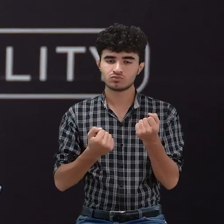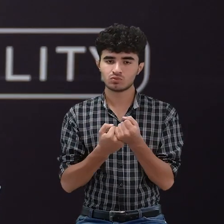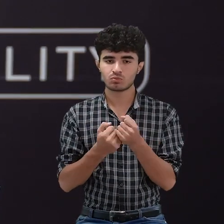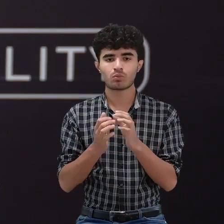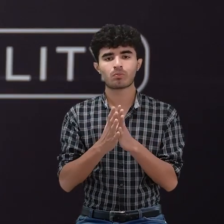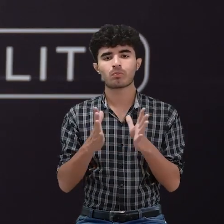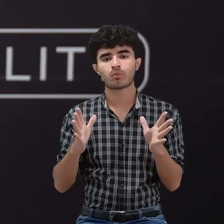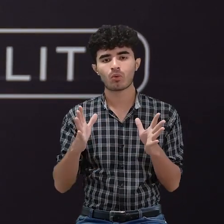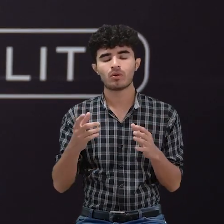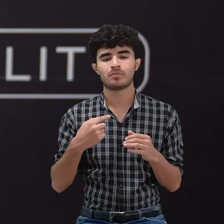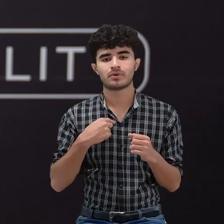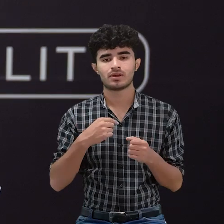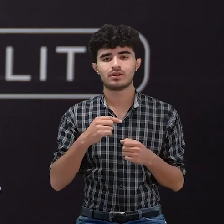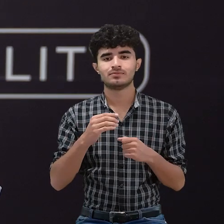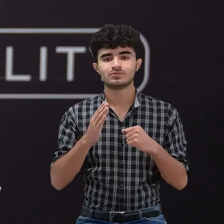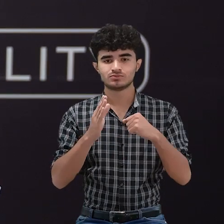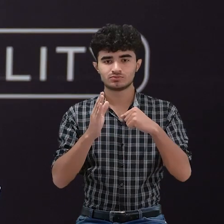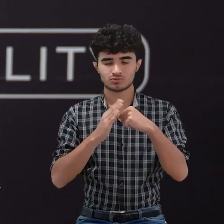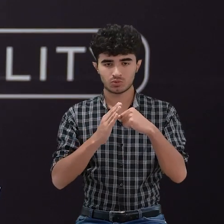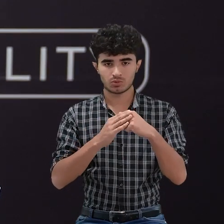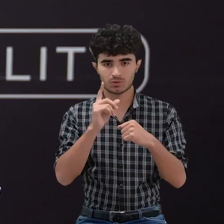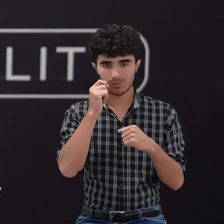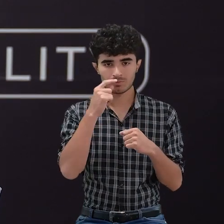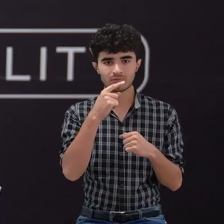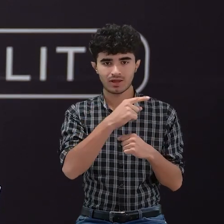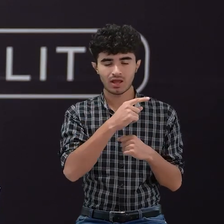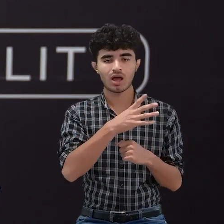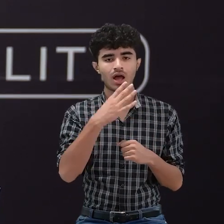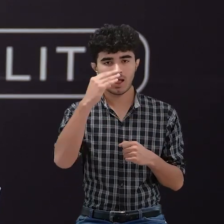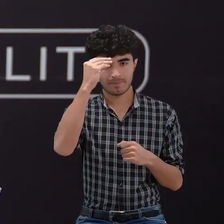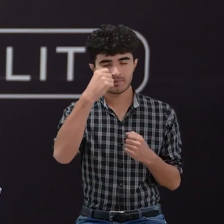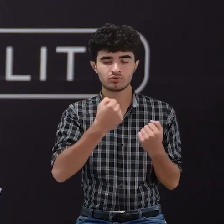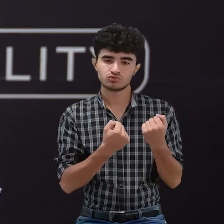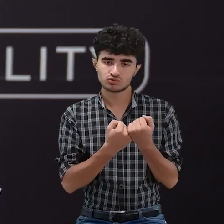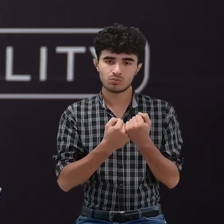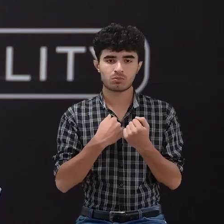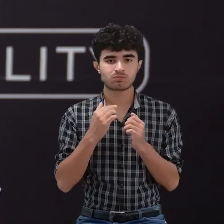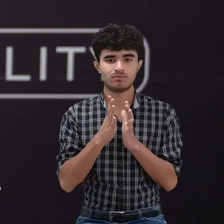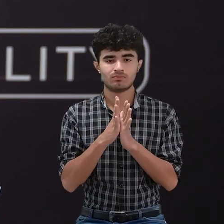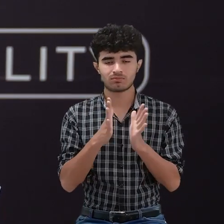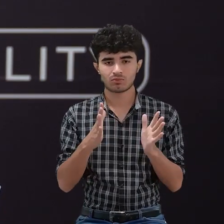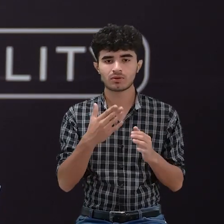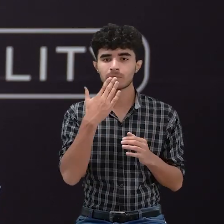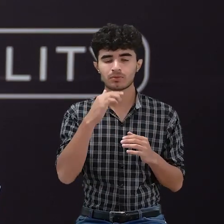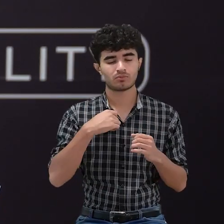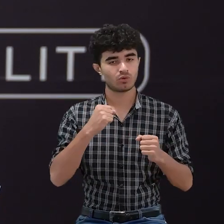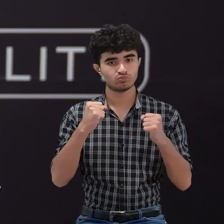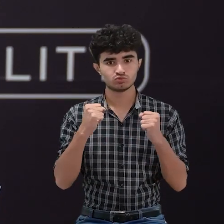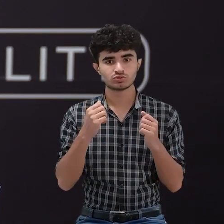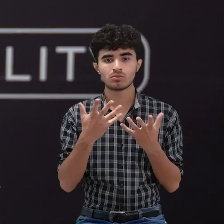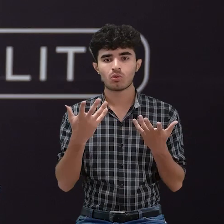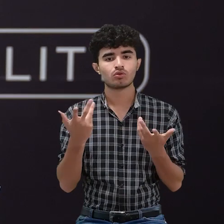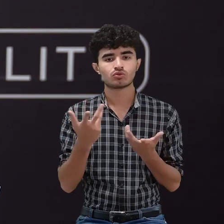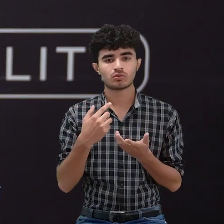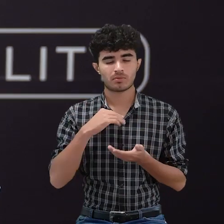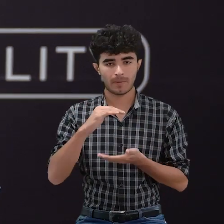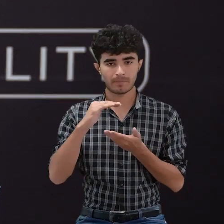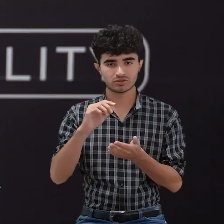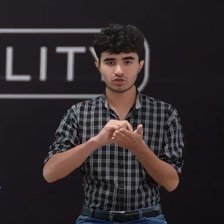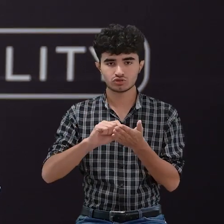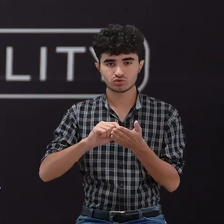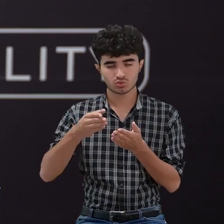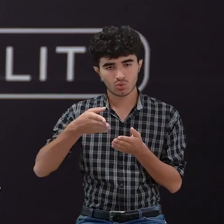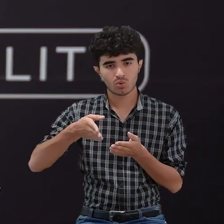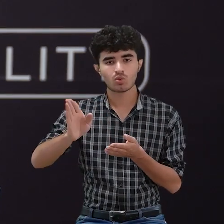वो मुश्किल वक्त था। मेरी सास ने बहुत मेरी मदद की। वो ख़ुद भी यूनिवर्सिटी में पढ़ाती थीं और उनको मालूम था कि ये